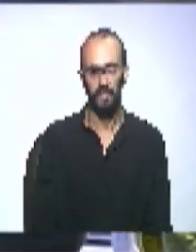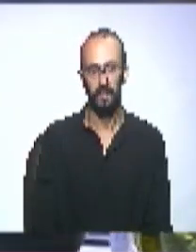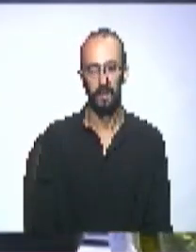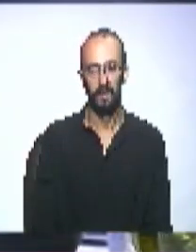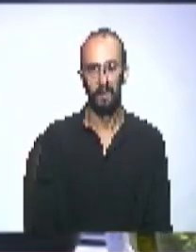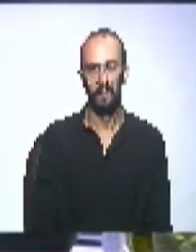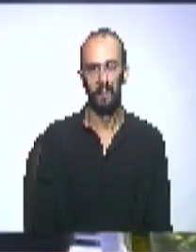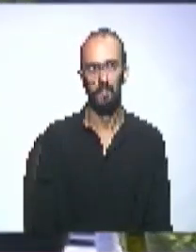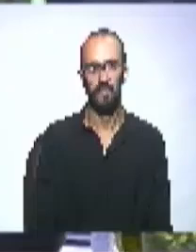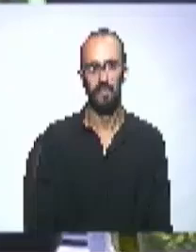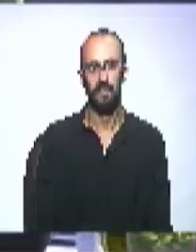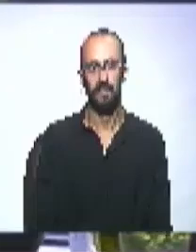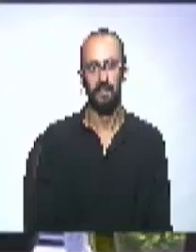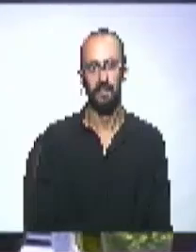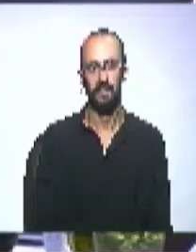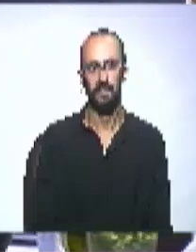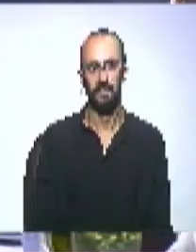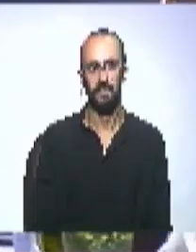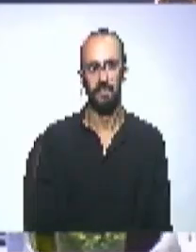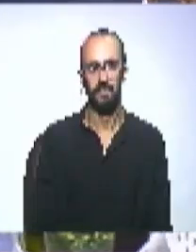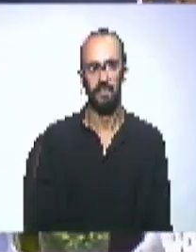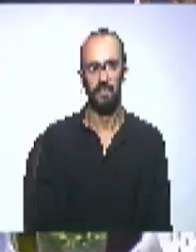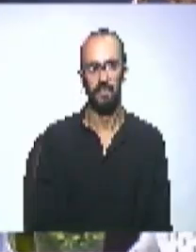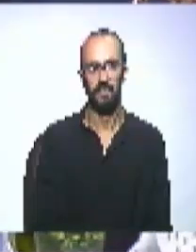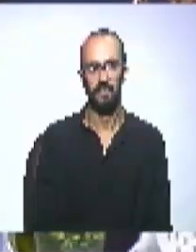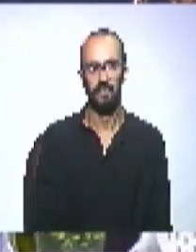كاتشب ومستارده وطحينه وزبادي.